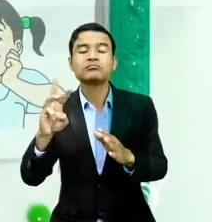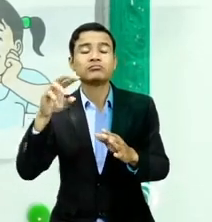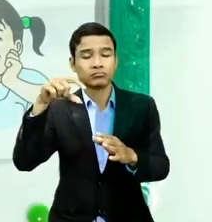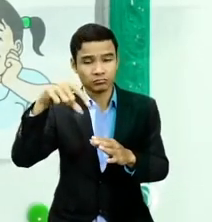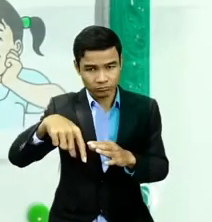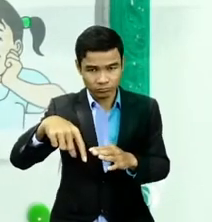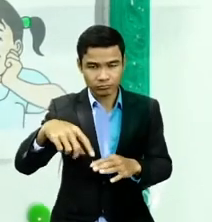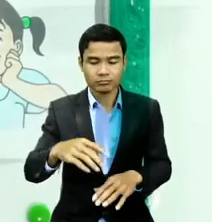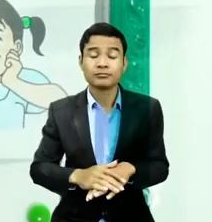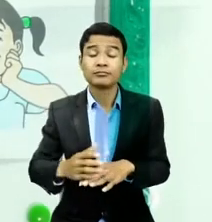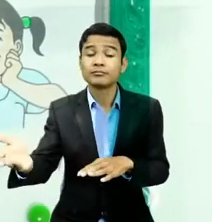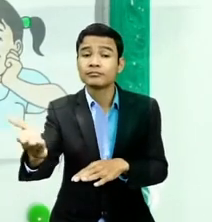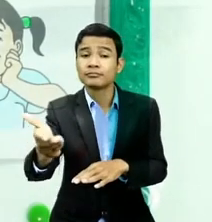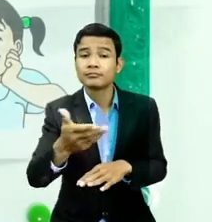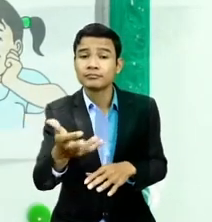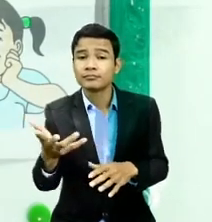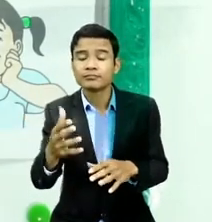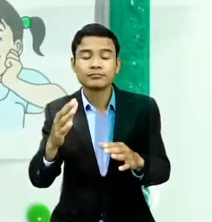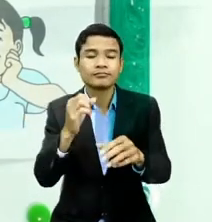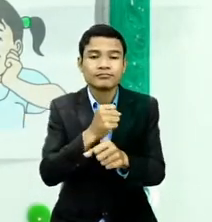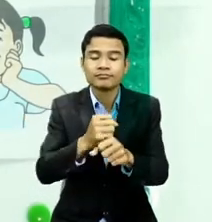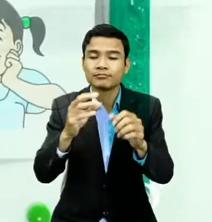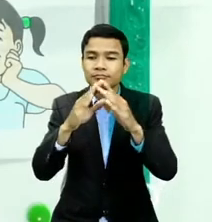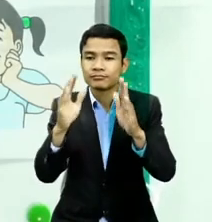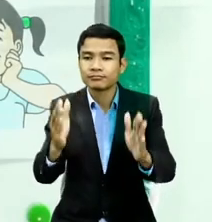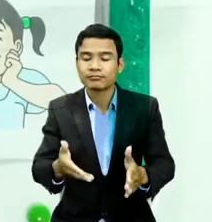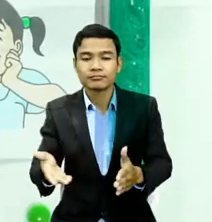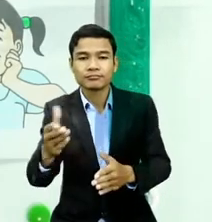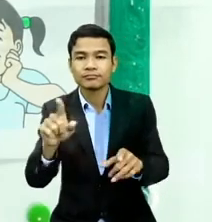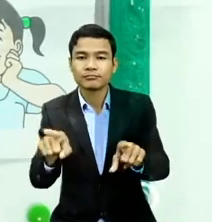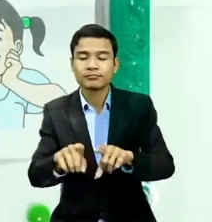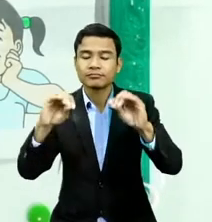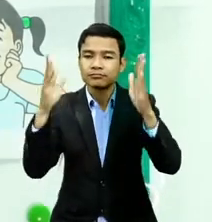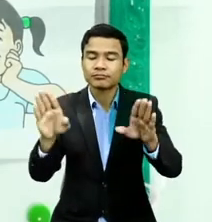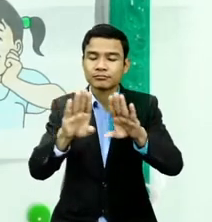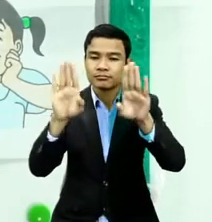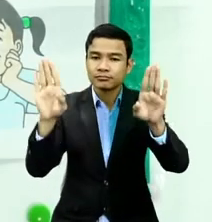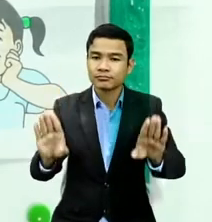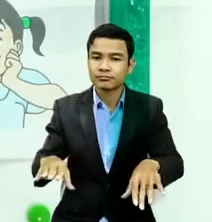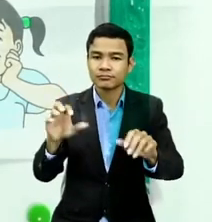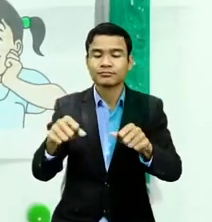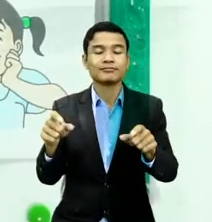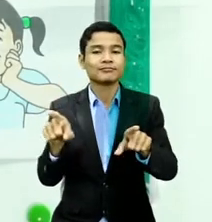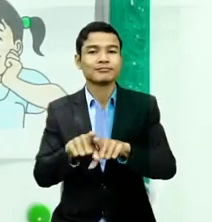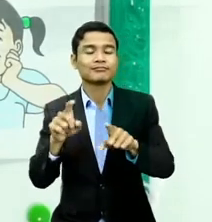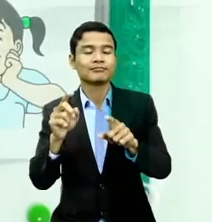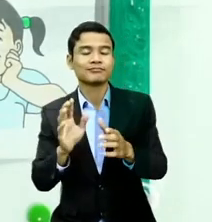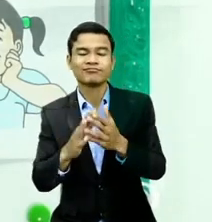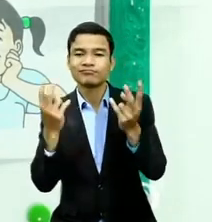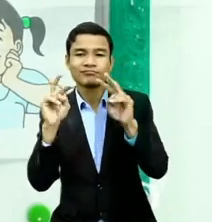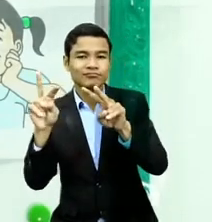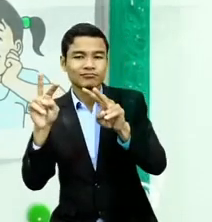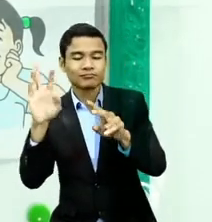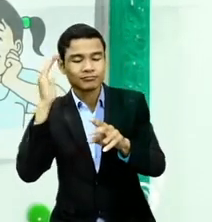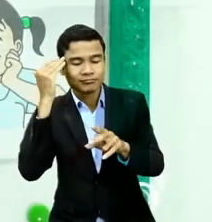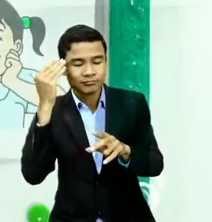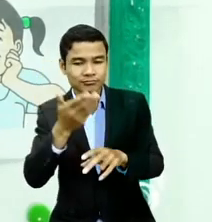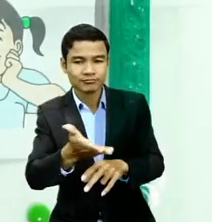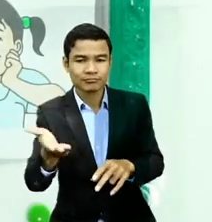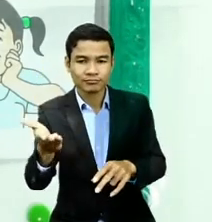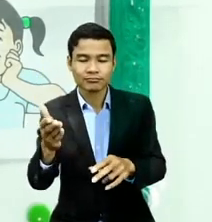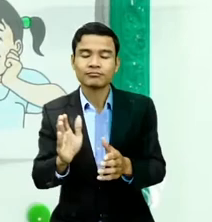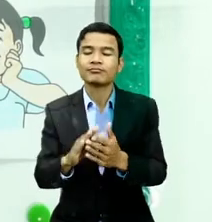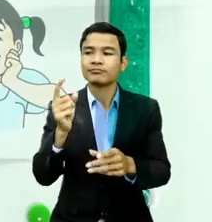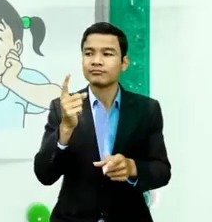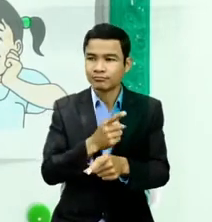Chà, chẳng mạch đá cách ca rồi bà con. Ôi chìa vậy nên nhạc rụt bán thua nên lươi cả đá khiến ở rịp tế. Nhạc rụt xứng khẩm thạ con tình ạ khá nên thua bán trầm